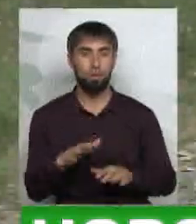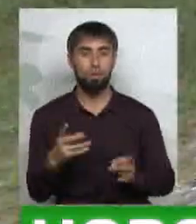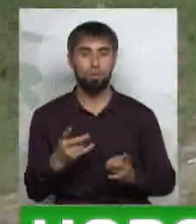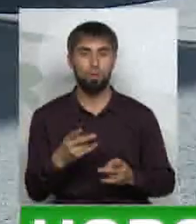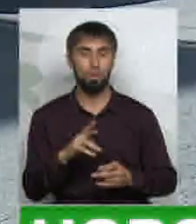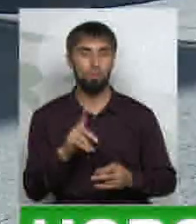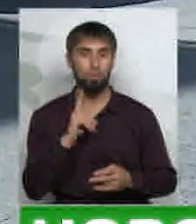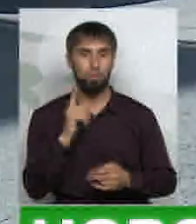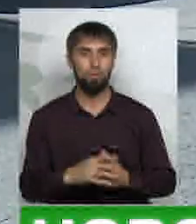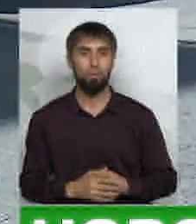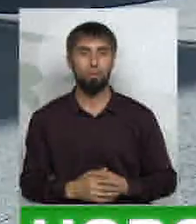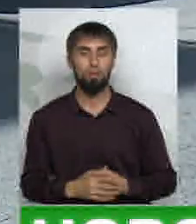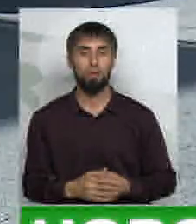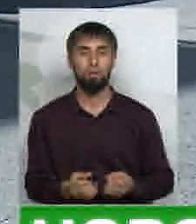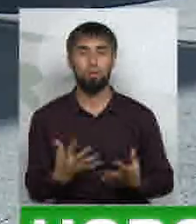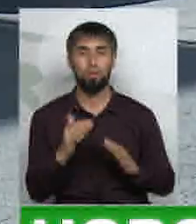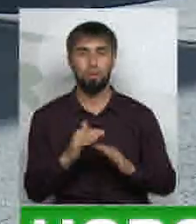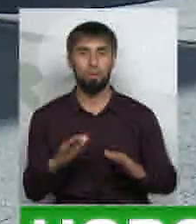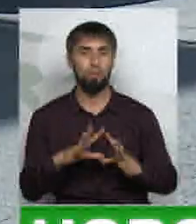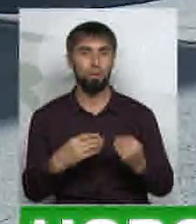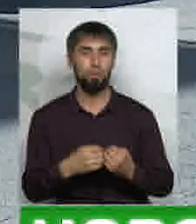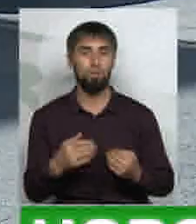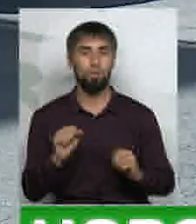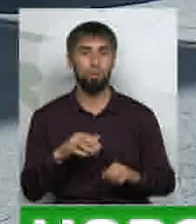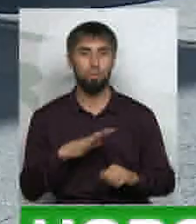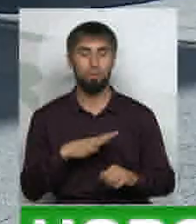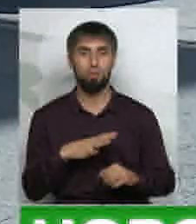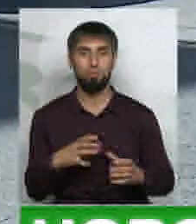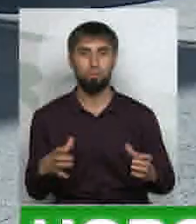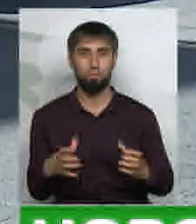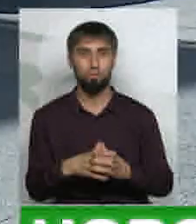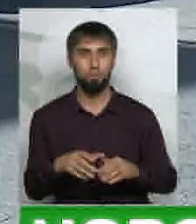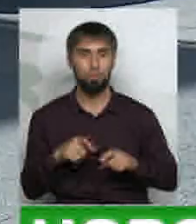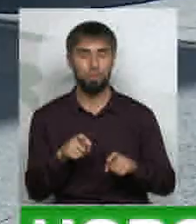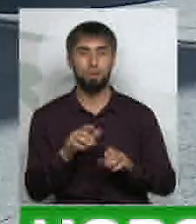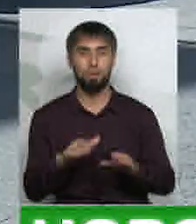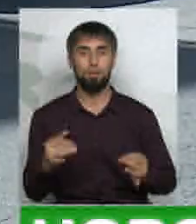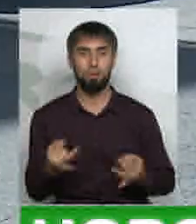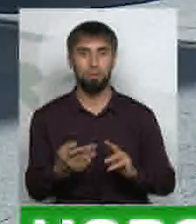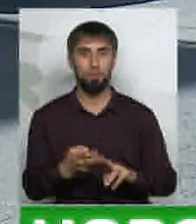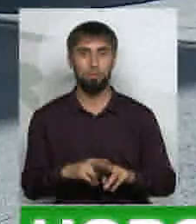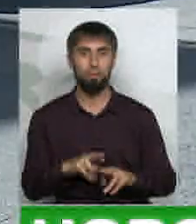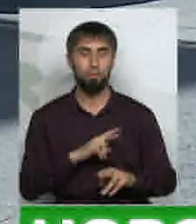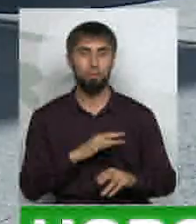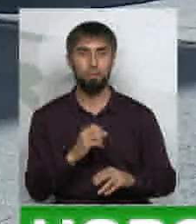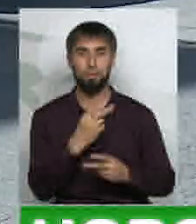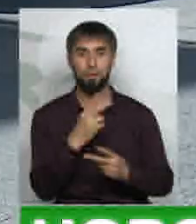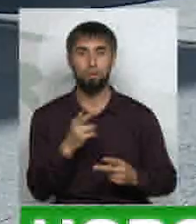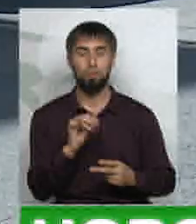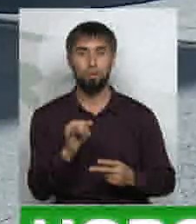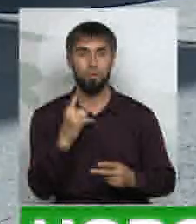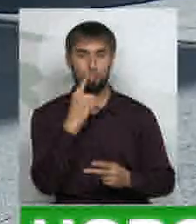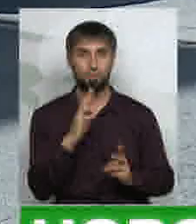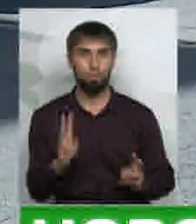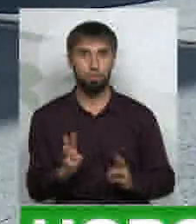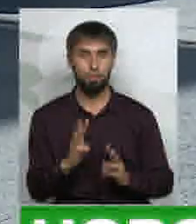нужны молодежи. Сколько деток в семьях, можно было бы толпой убегать. Детям интересно это. Я же вижу, как у них горят глаза.